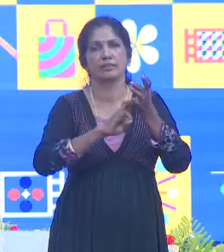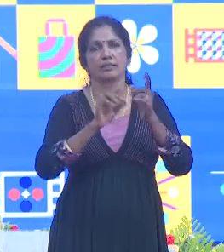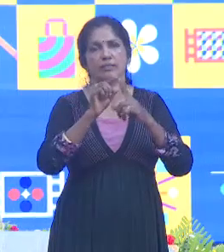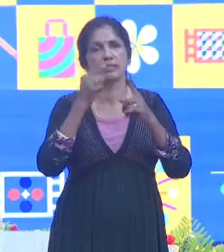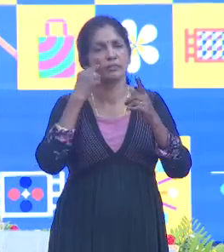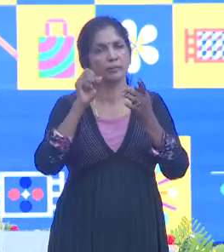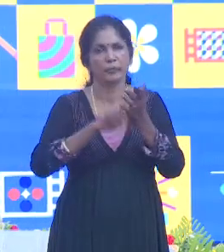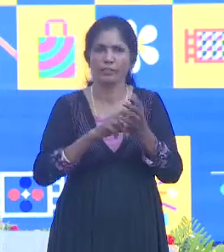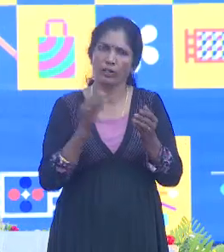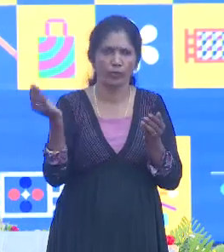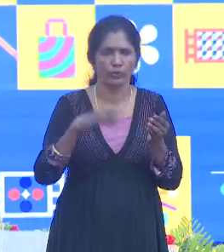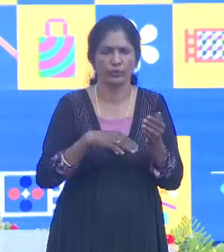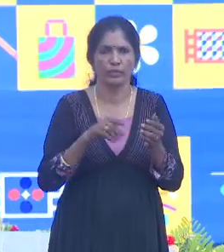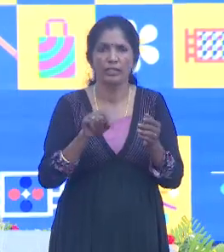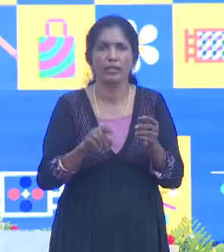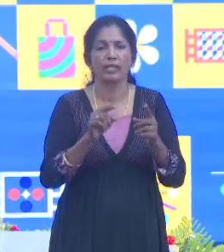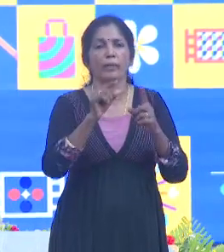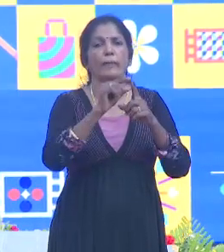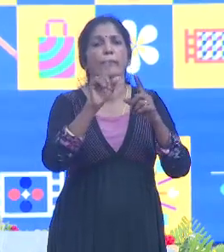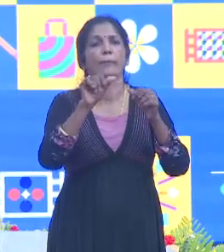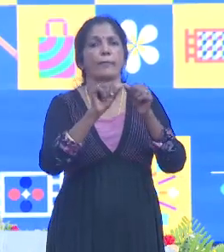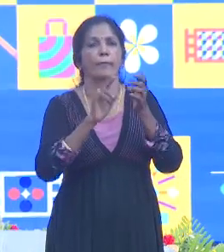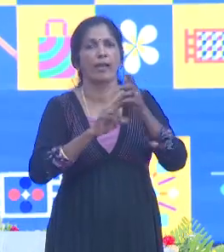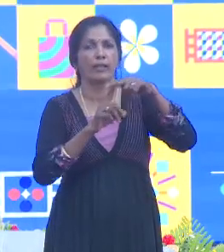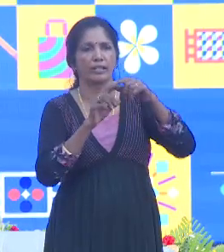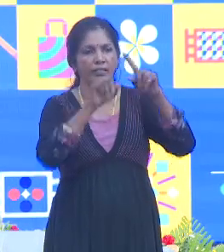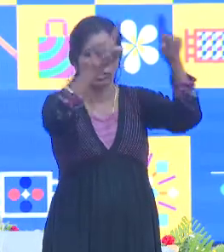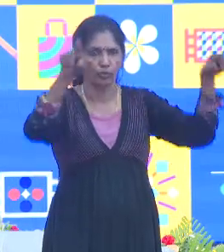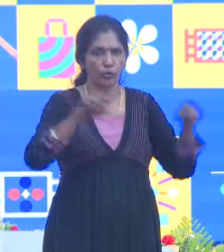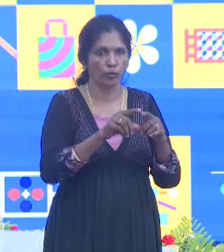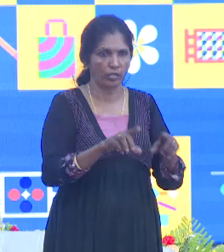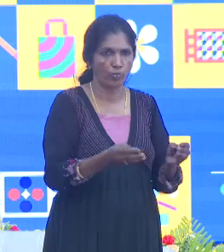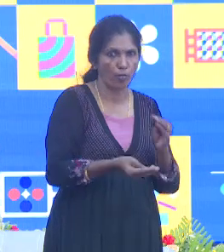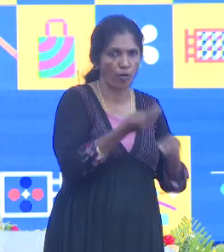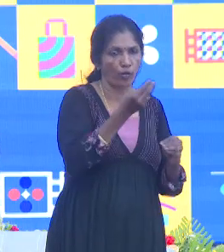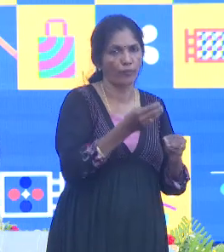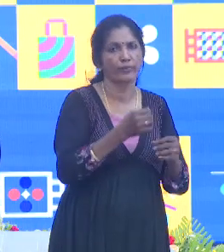അന്ന് പ്ലാന്റേഷൻ അങ്ങനെ എക്സംഷനിൽ കൊണ്ടുവരുമ്പോൾ ഗവൺമെൻറ്റിൻ്റെ മുമ്പിൽ